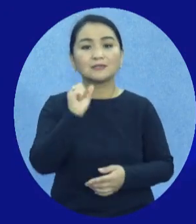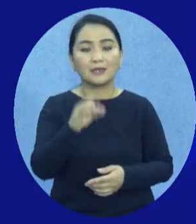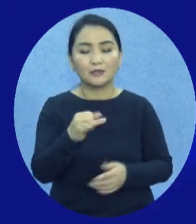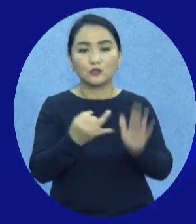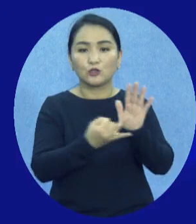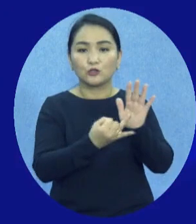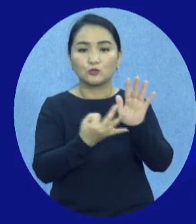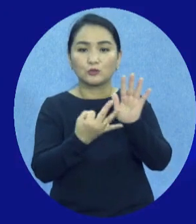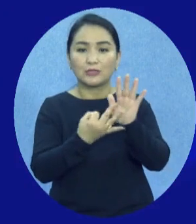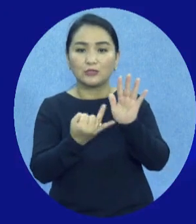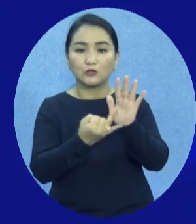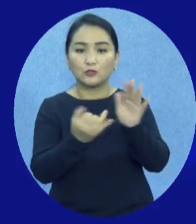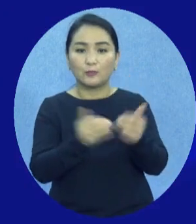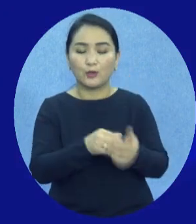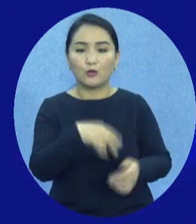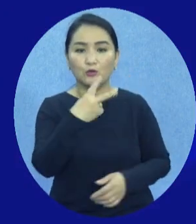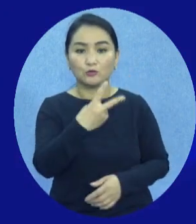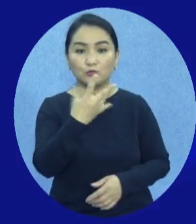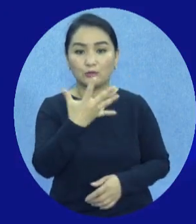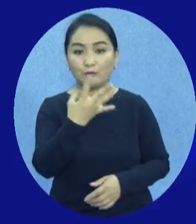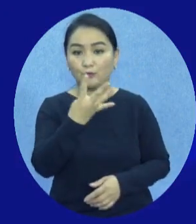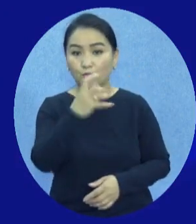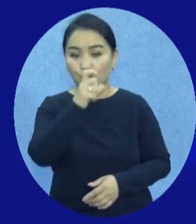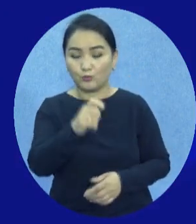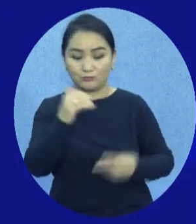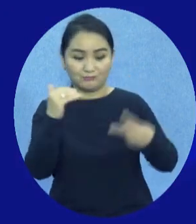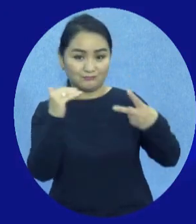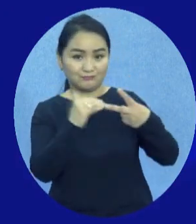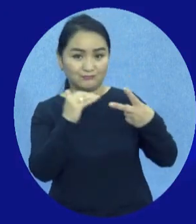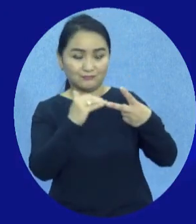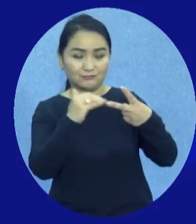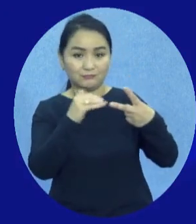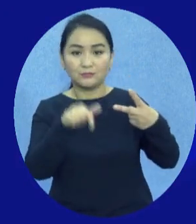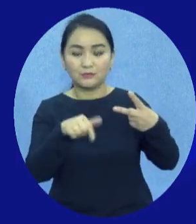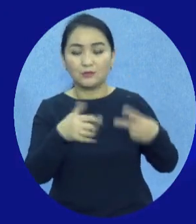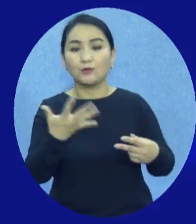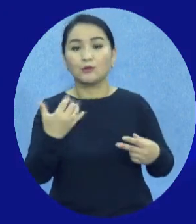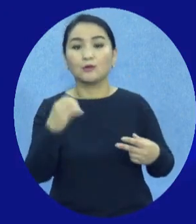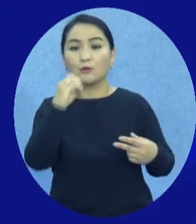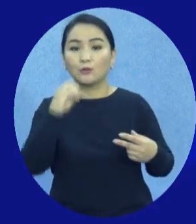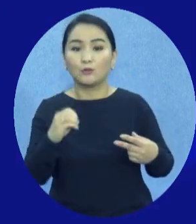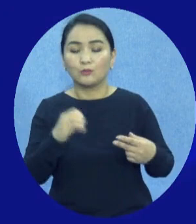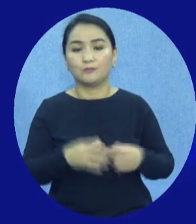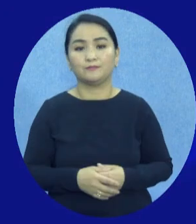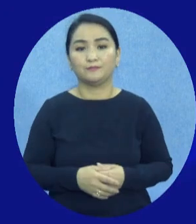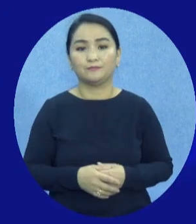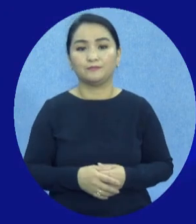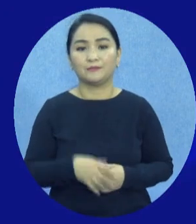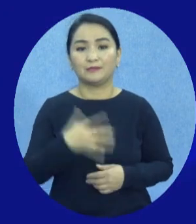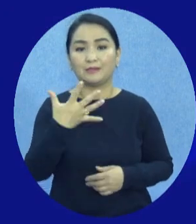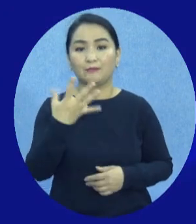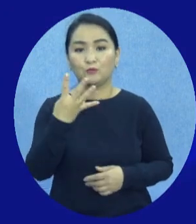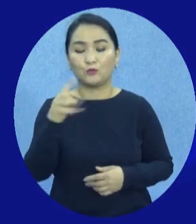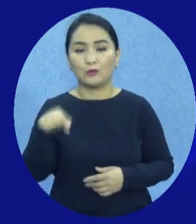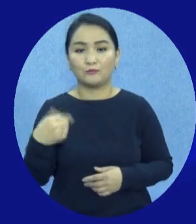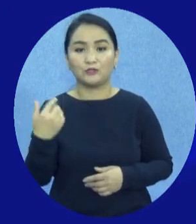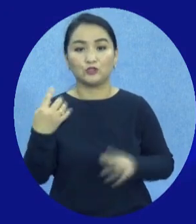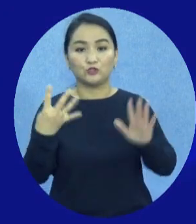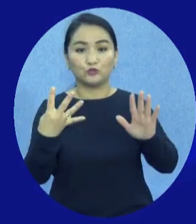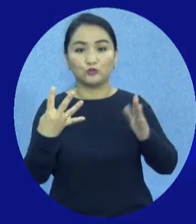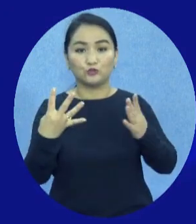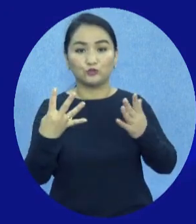1,787,254 буюу нийт улсын хэмжээнд хамрагдсан хамрагдлын тоо 54.9% болж ингэж өсөж байна.